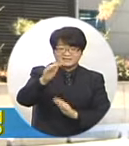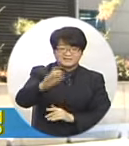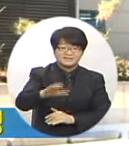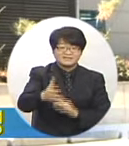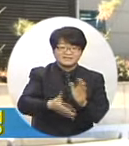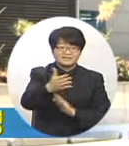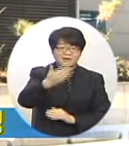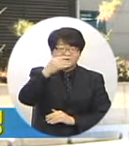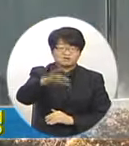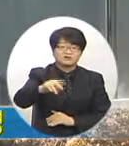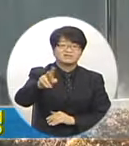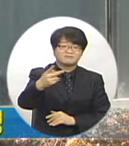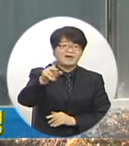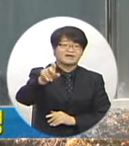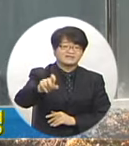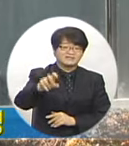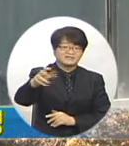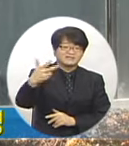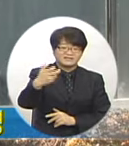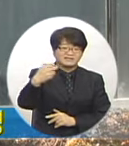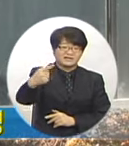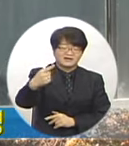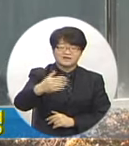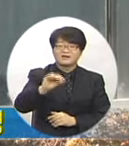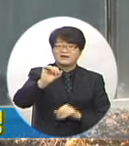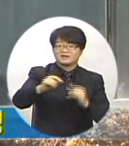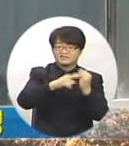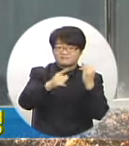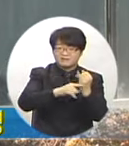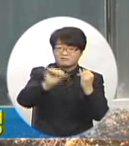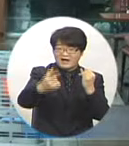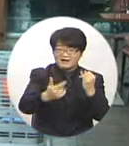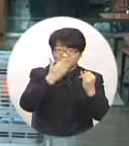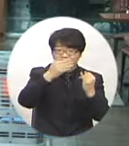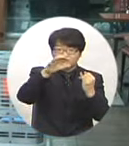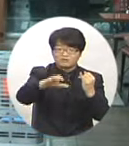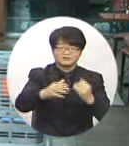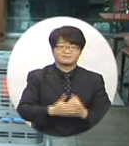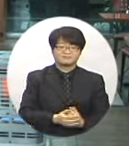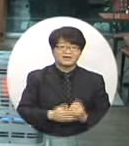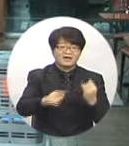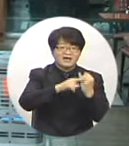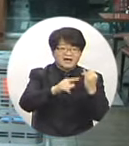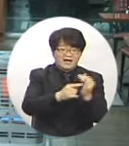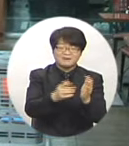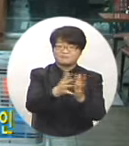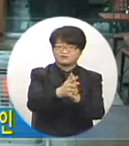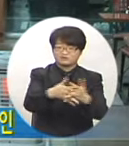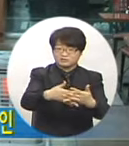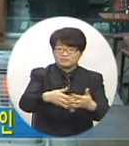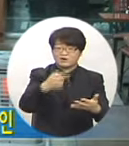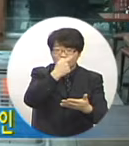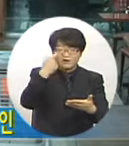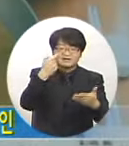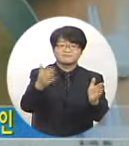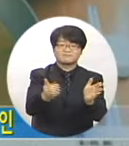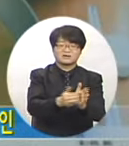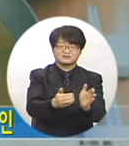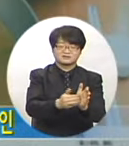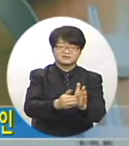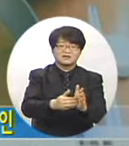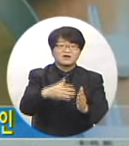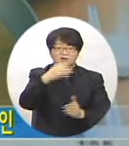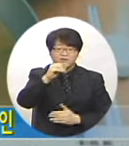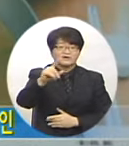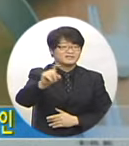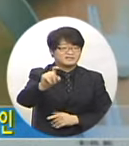음식점 271개소를 임산부 할인 음식점으로 지정 운영합니다. 산모 수첩 등을 통해 임신 사실을 확인하고